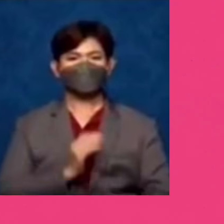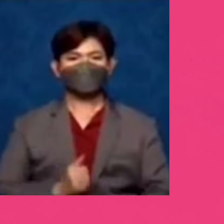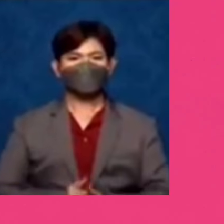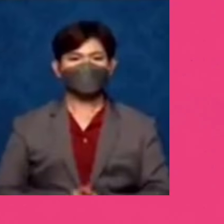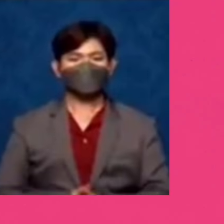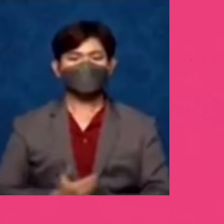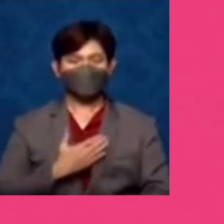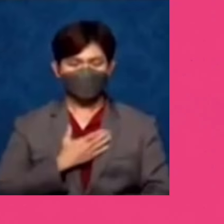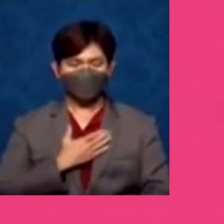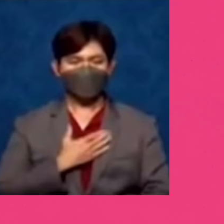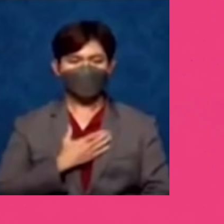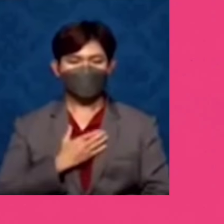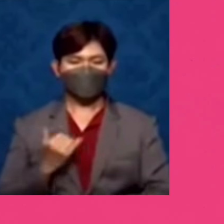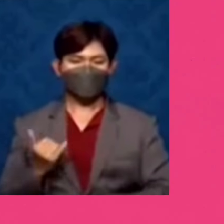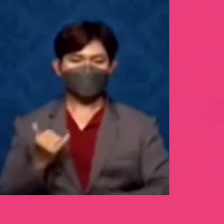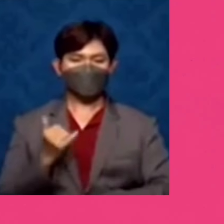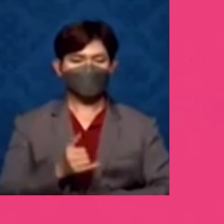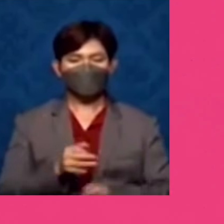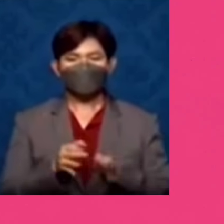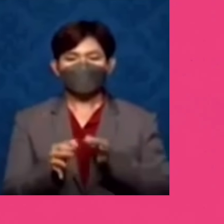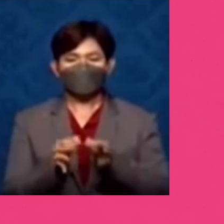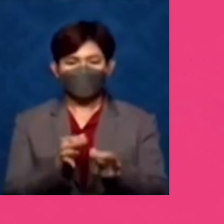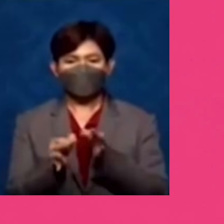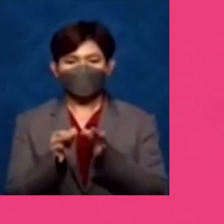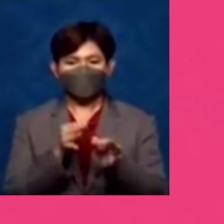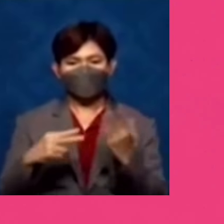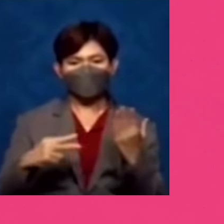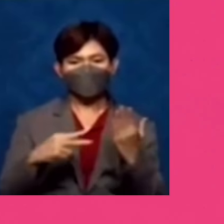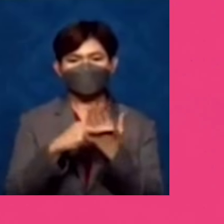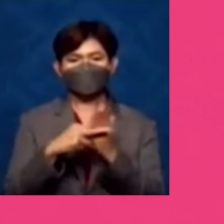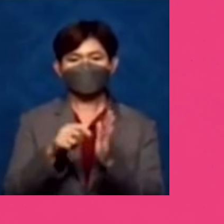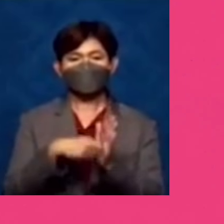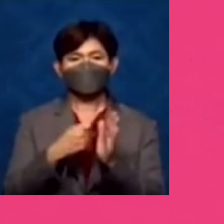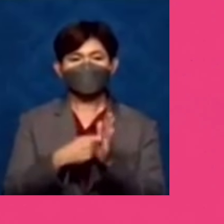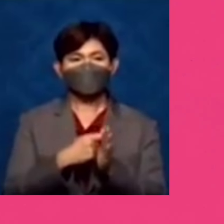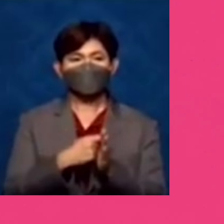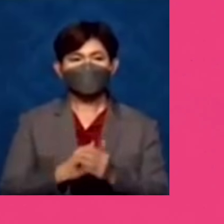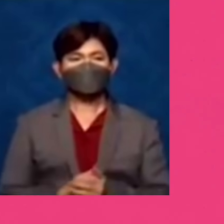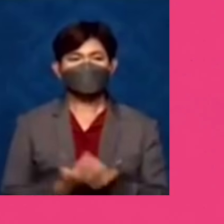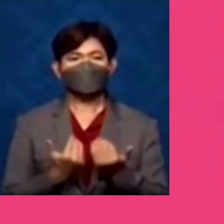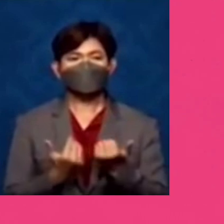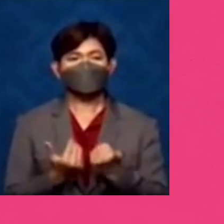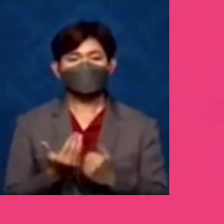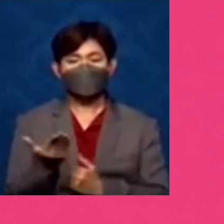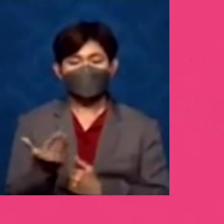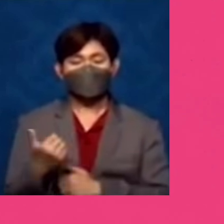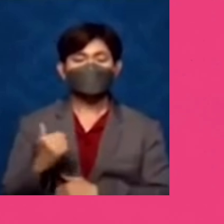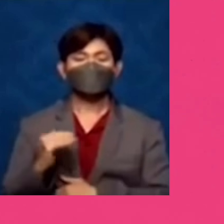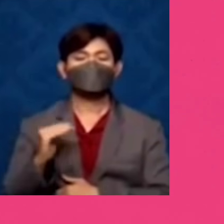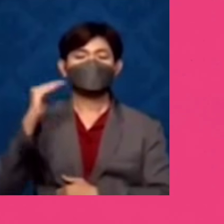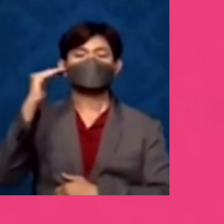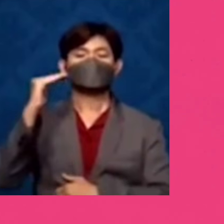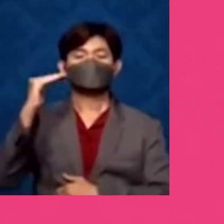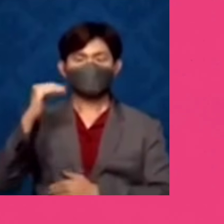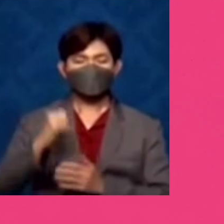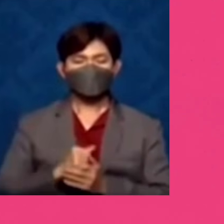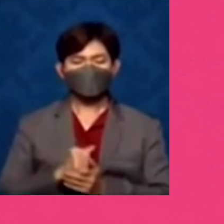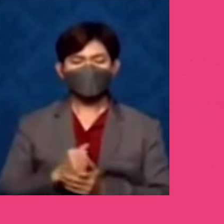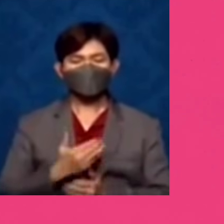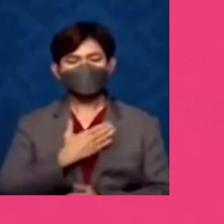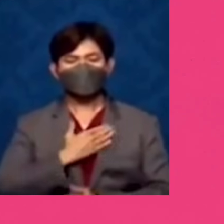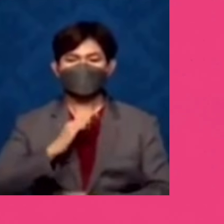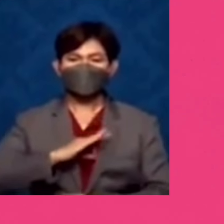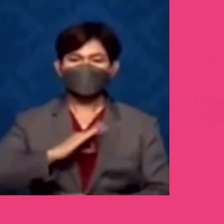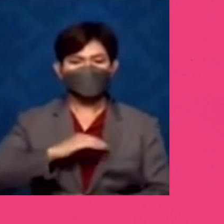ำเป็นต้องชี้แจงในช่วงนี้นะครับเพราะถือว่าในหน้าที่ท่านเป็นรุ่นพี่ผมนะหลายอย่างก็รู้สึกว่